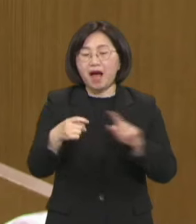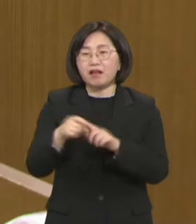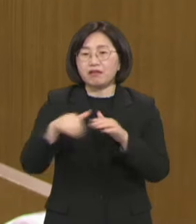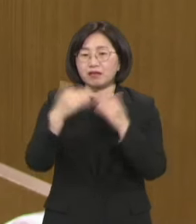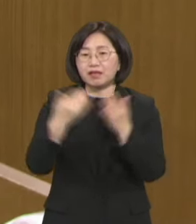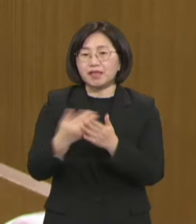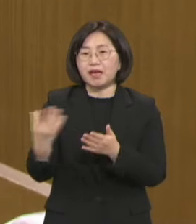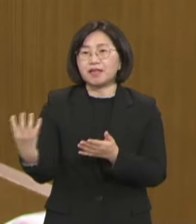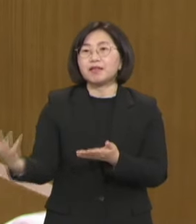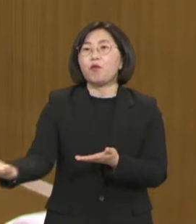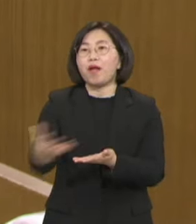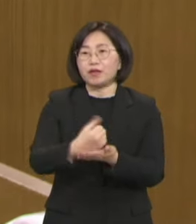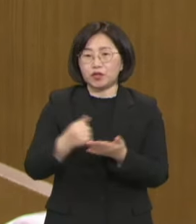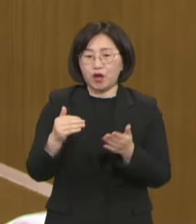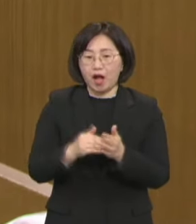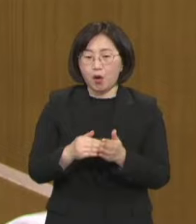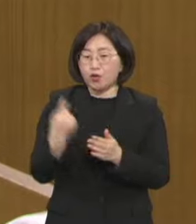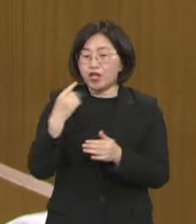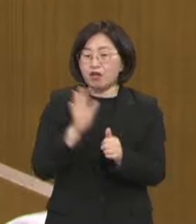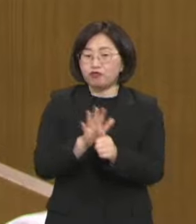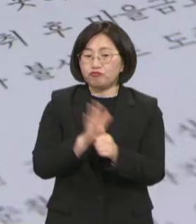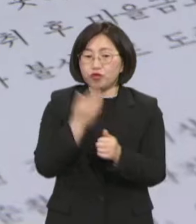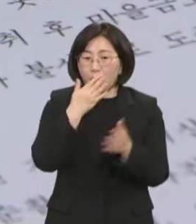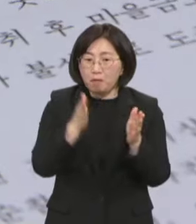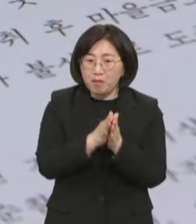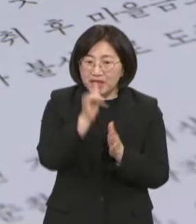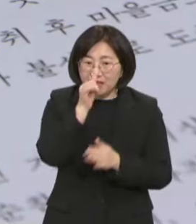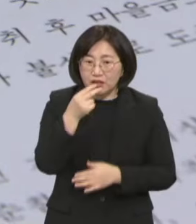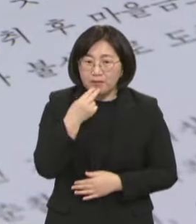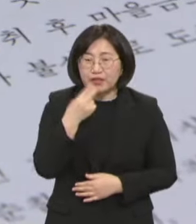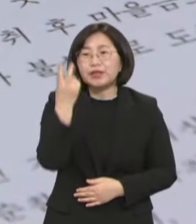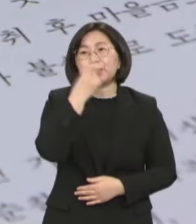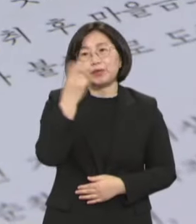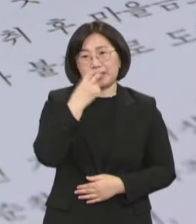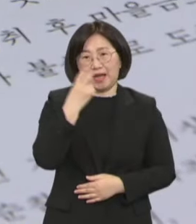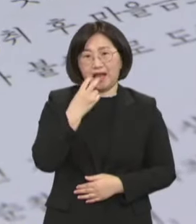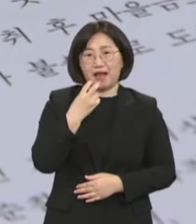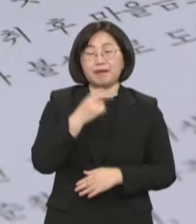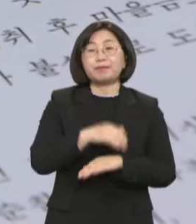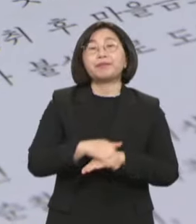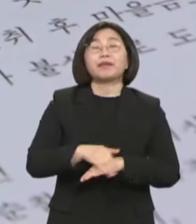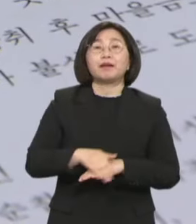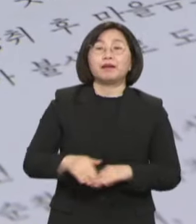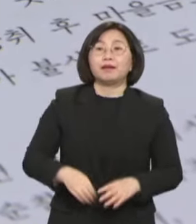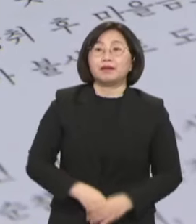등 추가 조사를 벌인 뒤 구속영장을 신청할 계획입니다. TJB 이수복입니다.